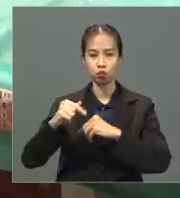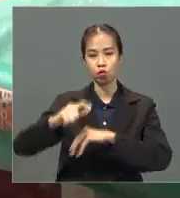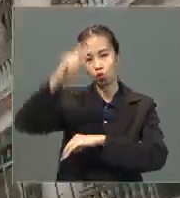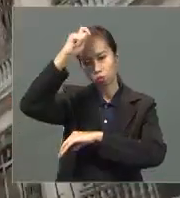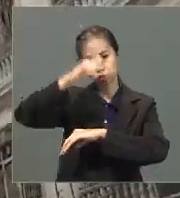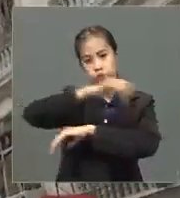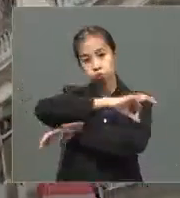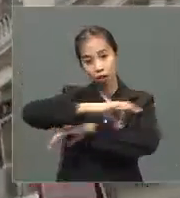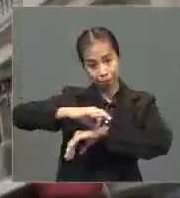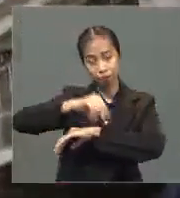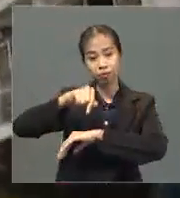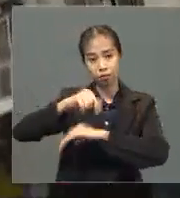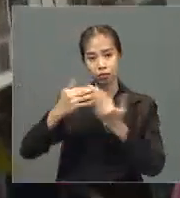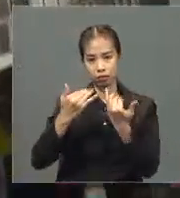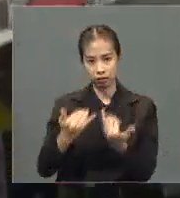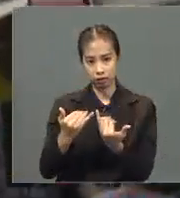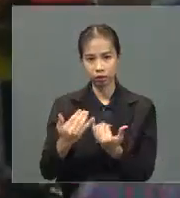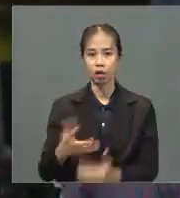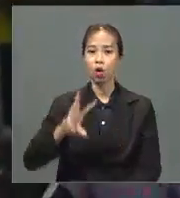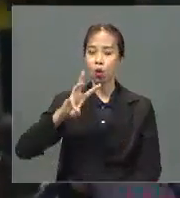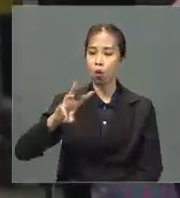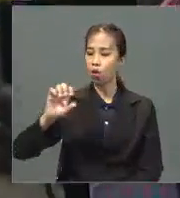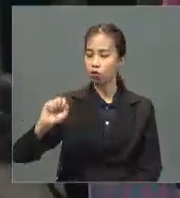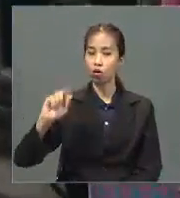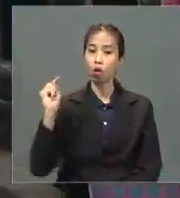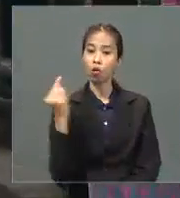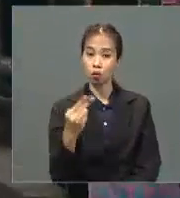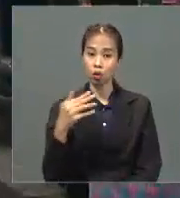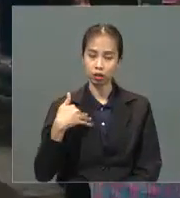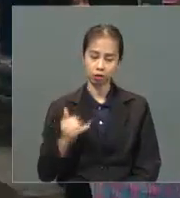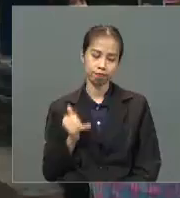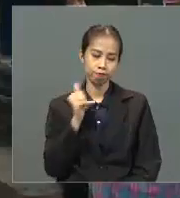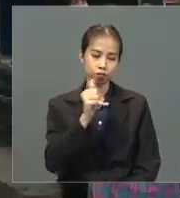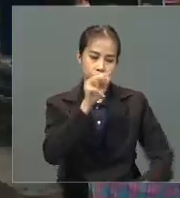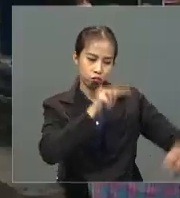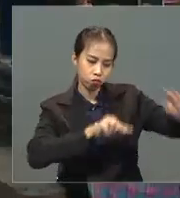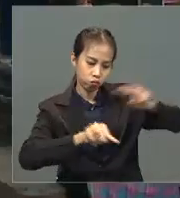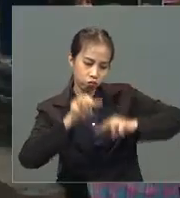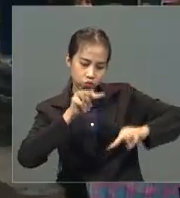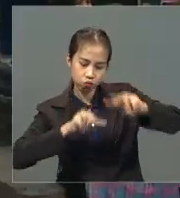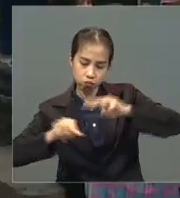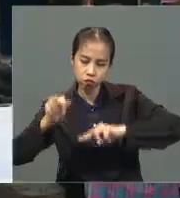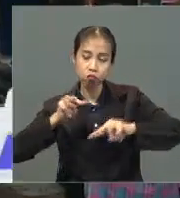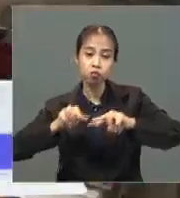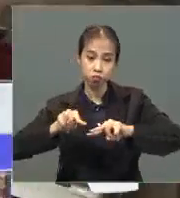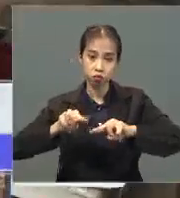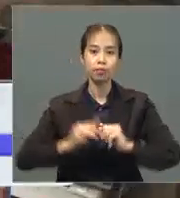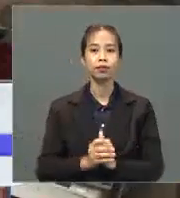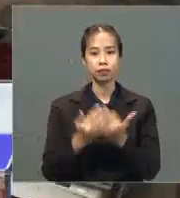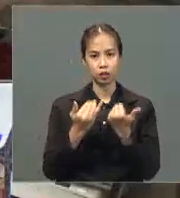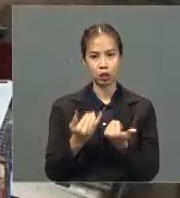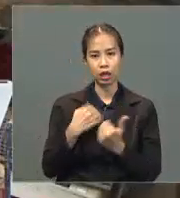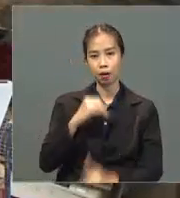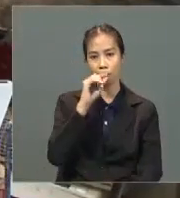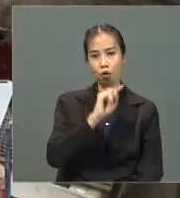แห่งประเทศไทยในพระบรมราชูปถัมภ์หรือว่าวอศธ.ได้ลงพื้นที่ตรวจสอบสถานที่เกิดเหตุค่ะเบื้องต้นนะคะก็